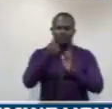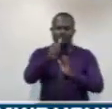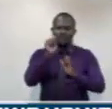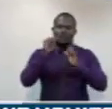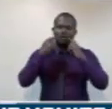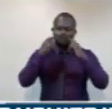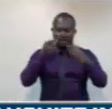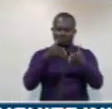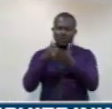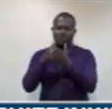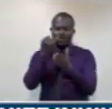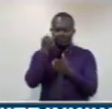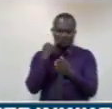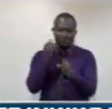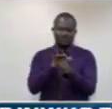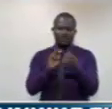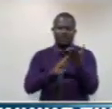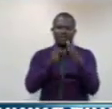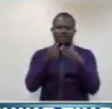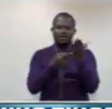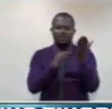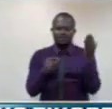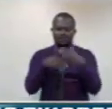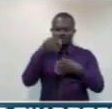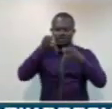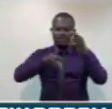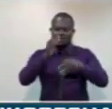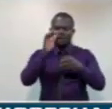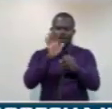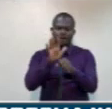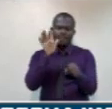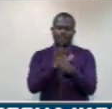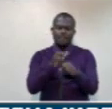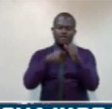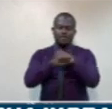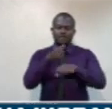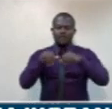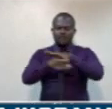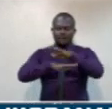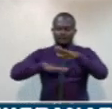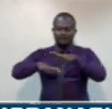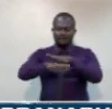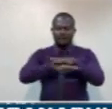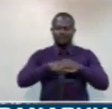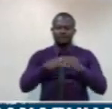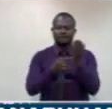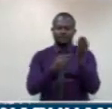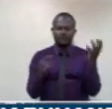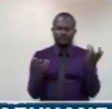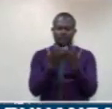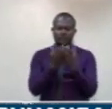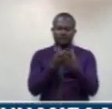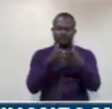ruracyabona imbogamizi zikomeye mu ikoreshwa ry'ikoranabuhanga mu iburanisha, cyane cyane mu bikorwa remezo. Ikoranabuhanga rigendana